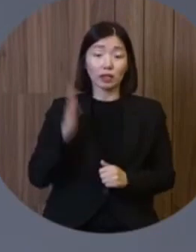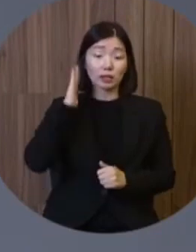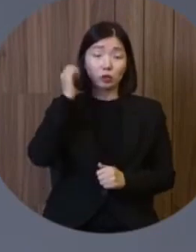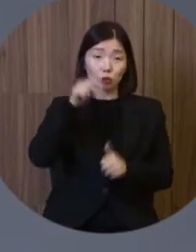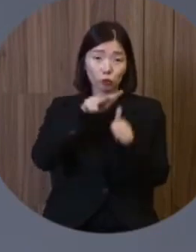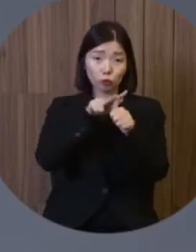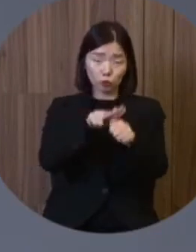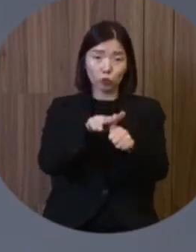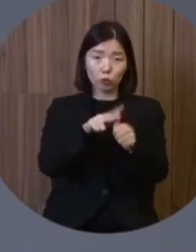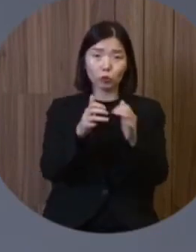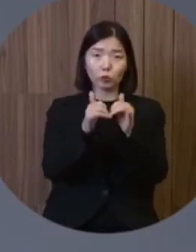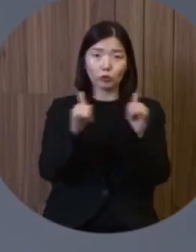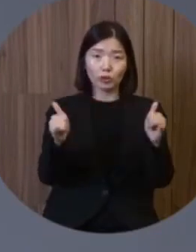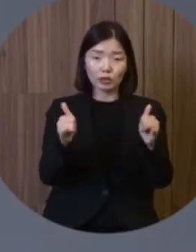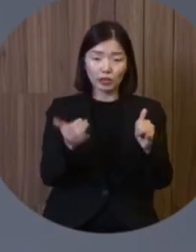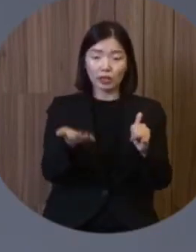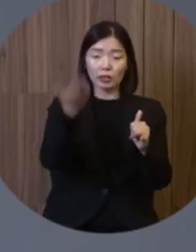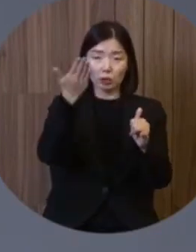대통령 후보의